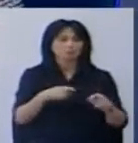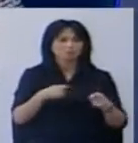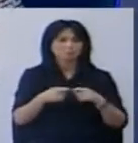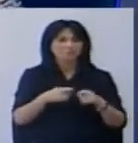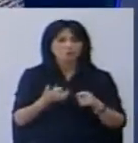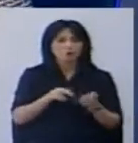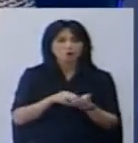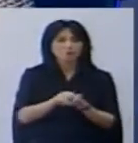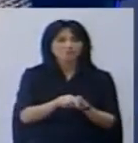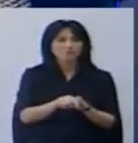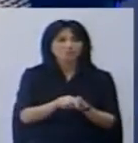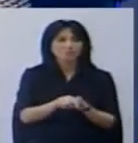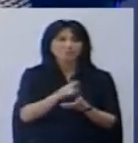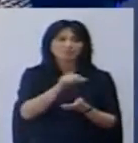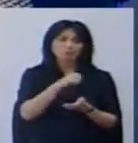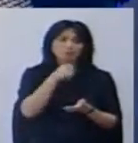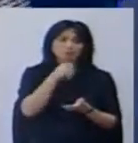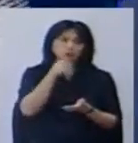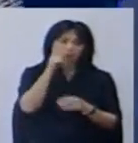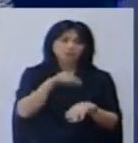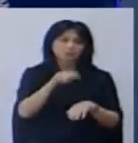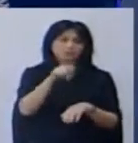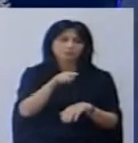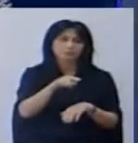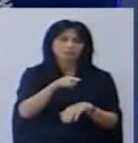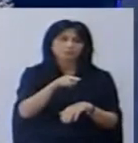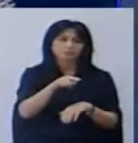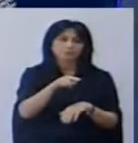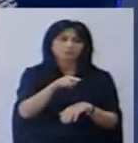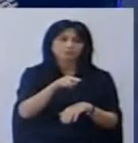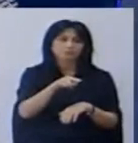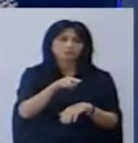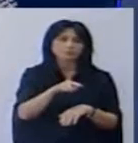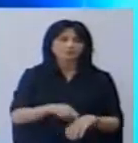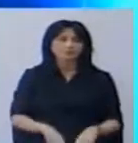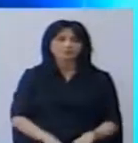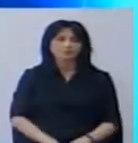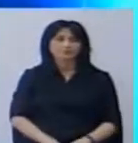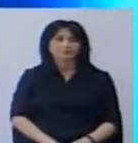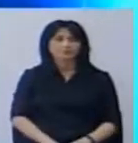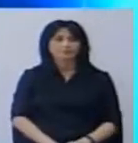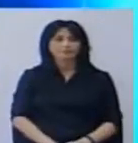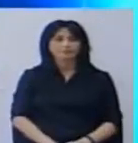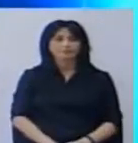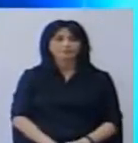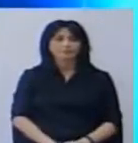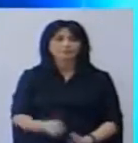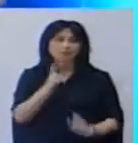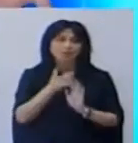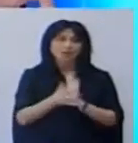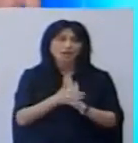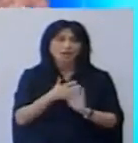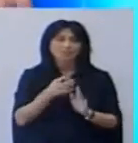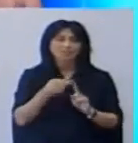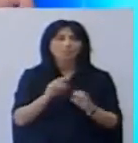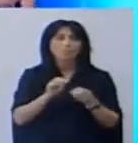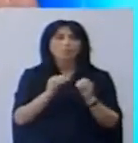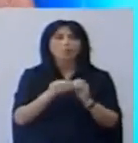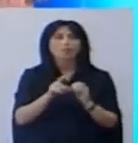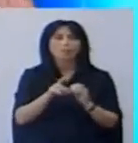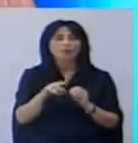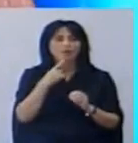როგორ მივიდა ადამიანი? ეხლა თქვენ თვითონ ჟურნალისტები ხართ და წარმოიდგინეთ. გასაგებია. გასაგებია, თუმცა ის პრობლემები,